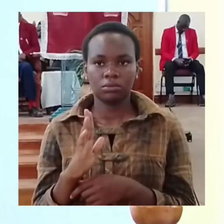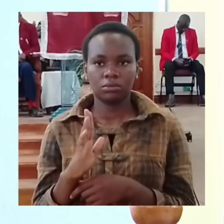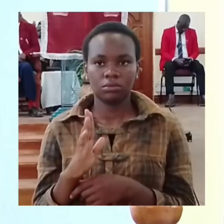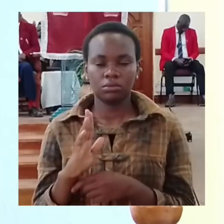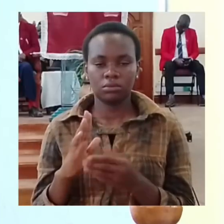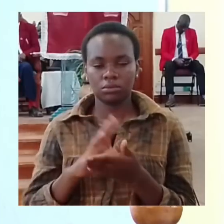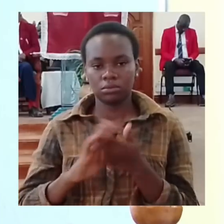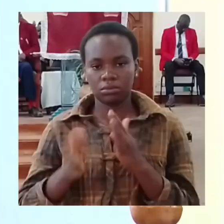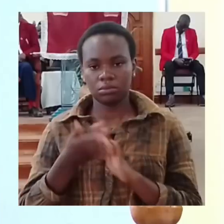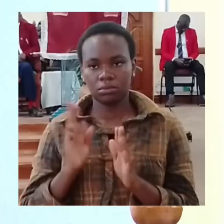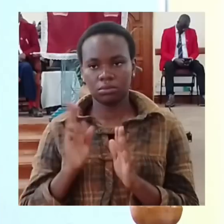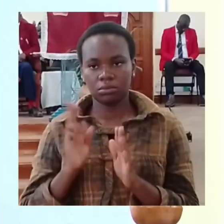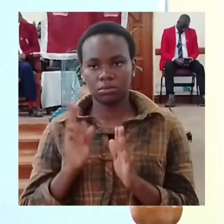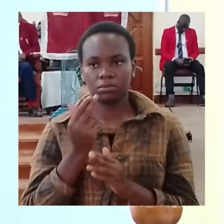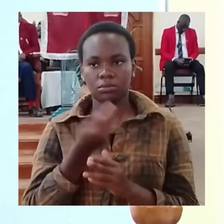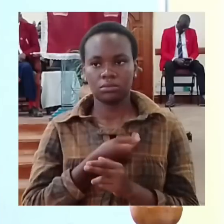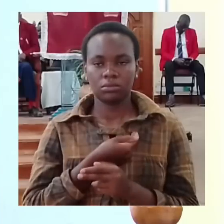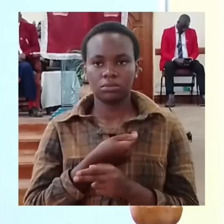Forgive us.